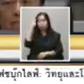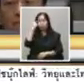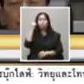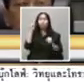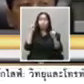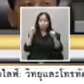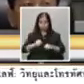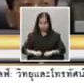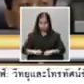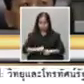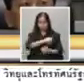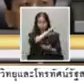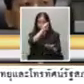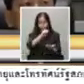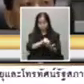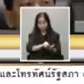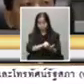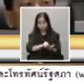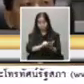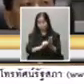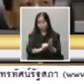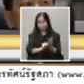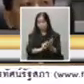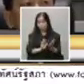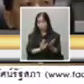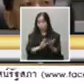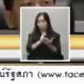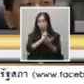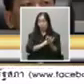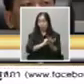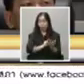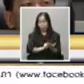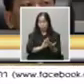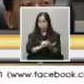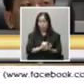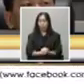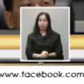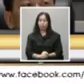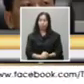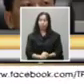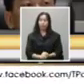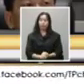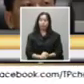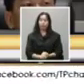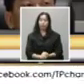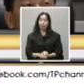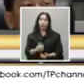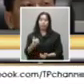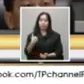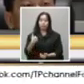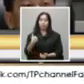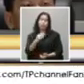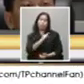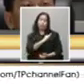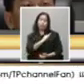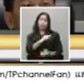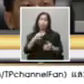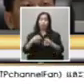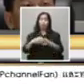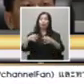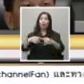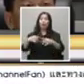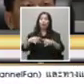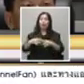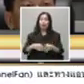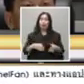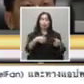ตินำบรรจุญัตติไว้นะในวันที่แถลงยังมีสมาชิกฝ่ายค้านท่านหนึ่งฝ่ายรั